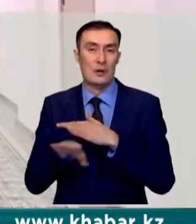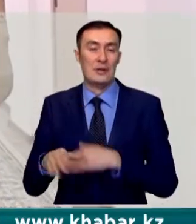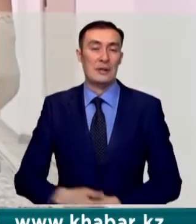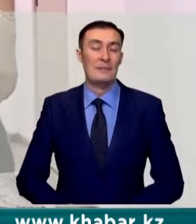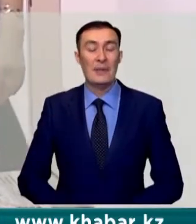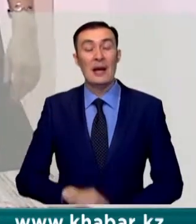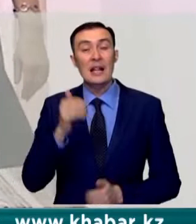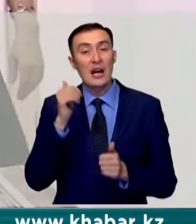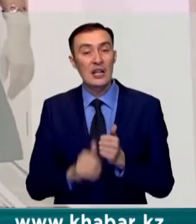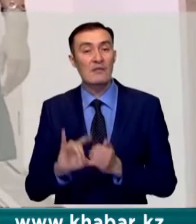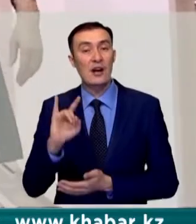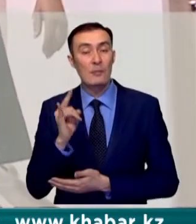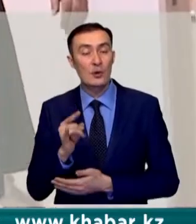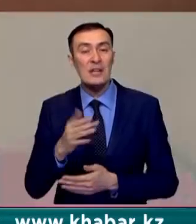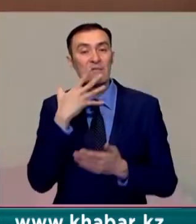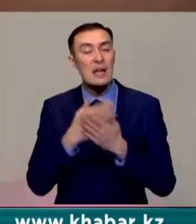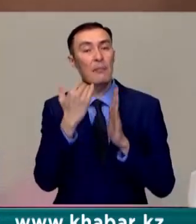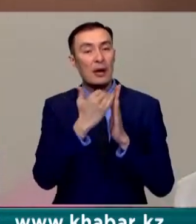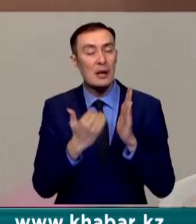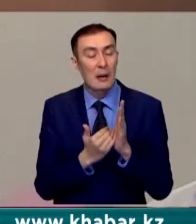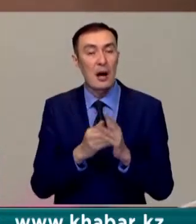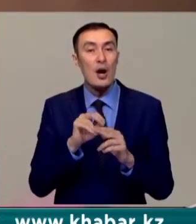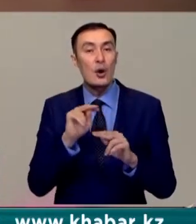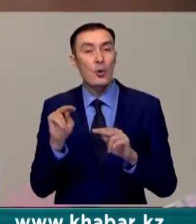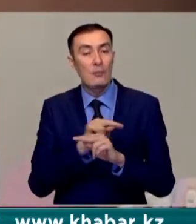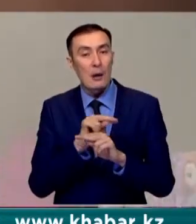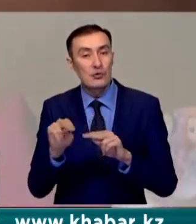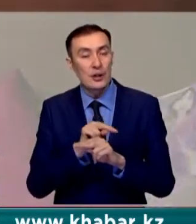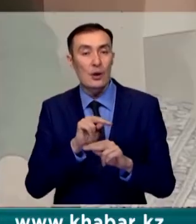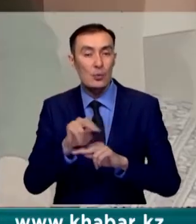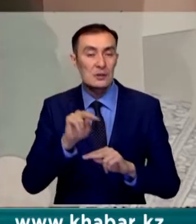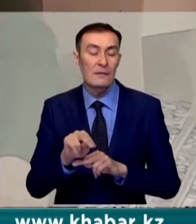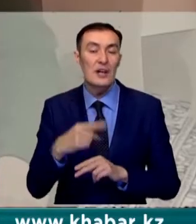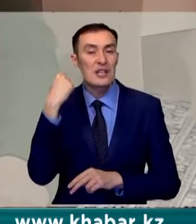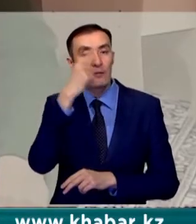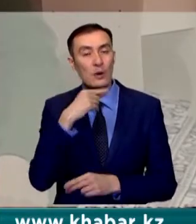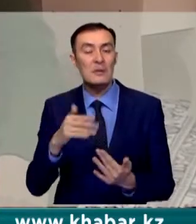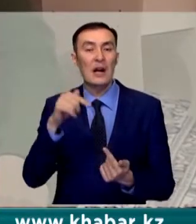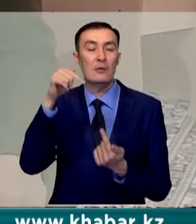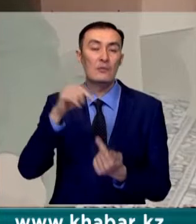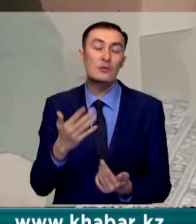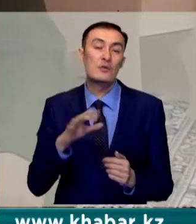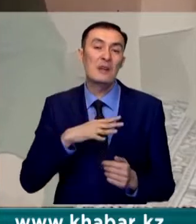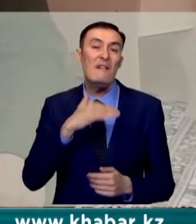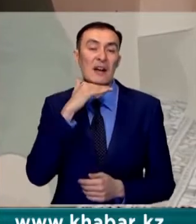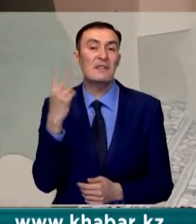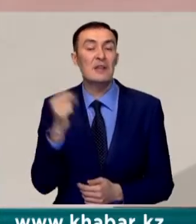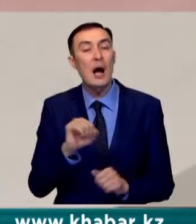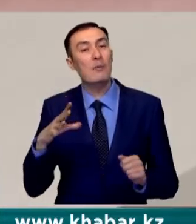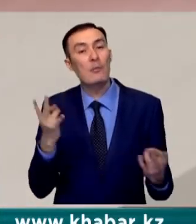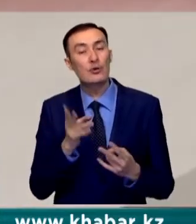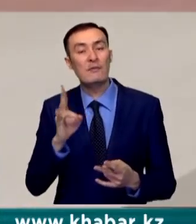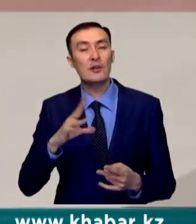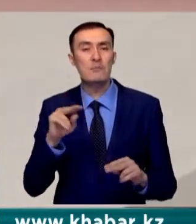каждого ребенка разрабатывается своя программа. Продолжительность курсов тоже индивидуальна. Некоторым для корректировки хватает пары недель, а кому-то нужны